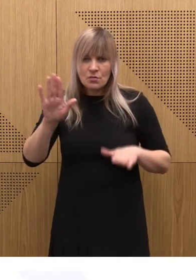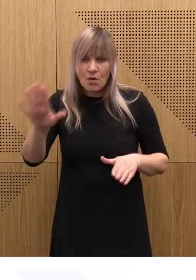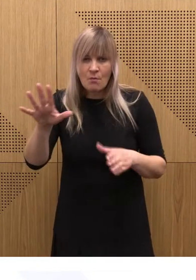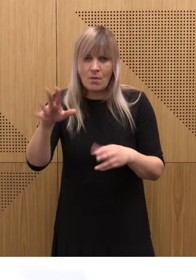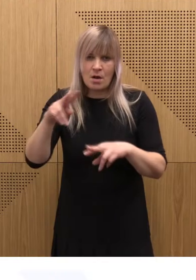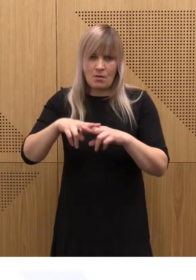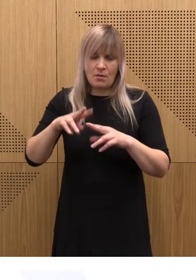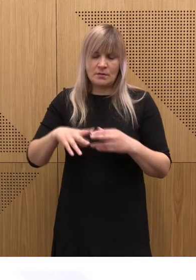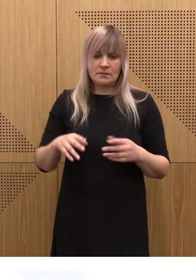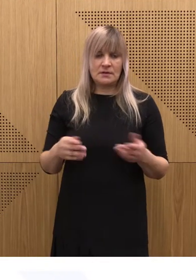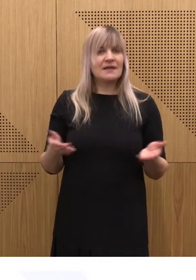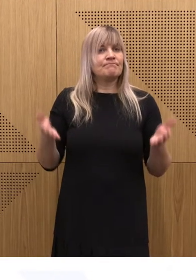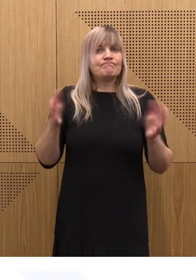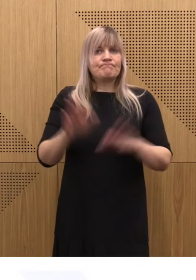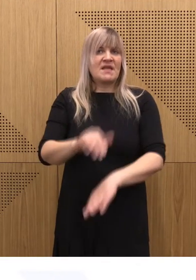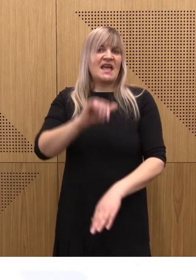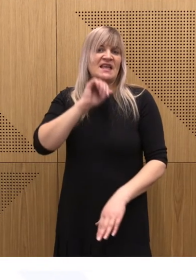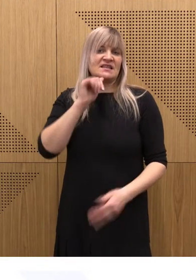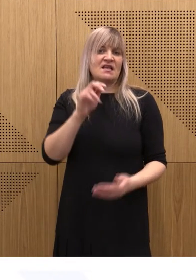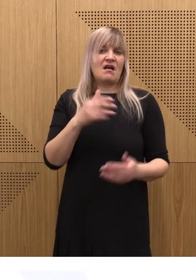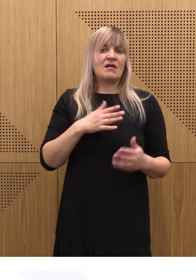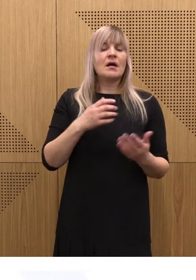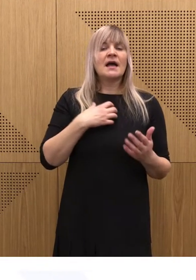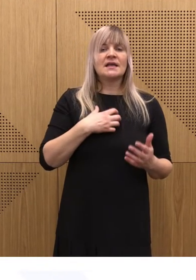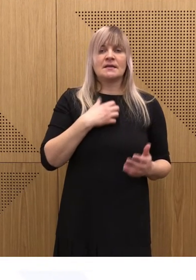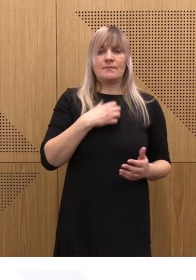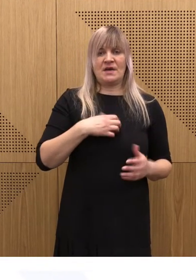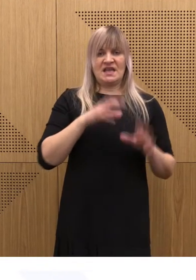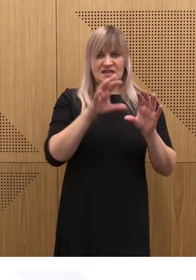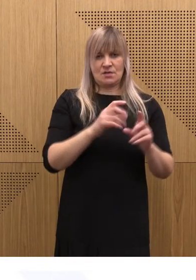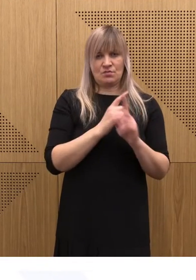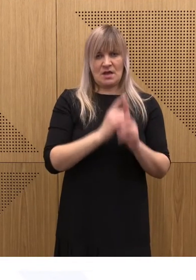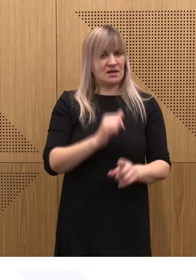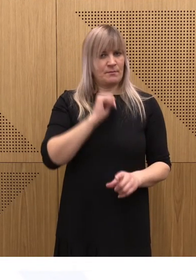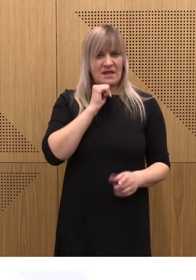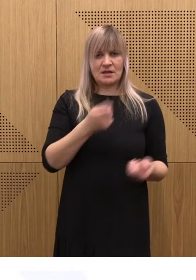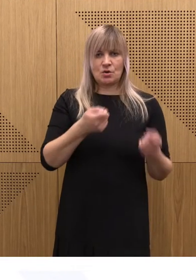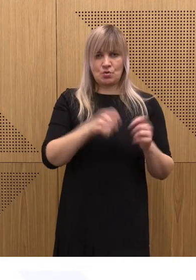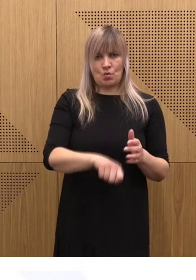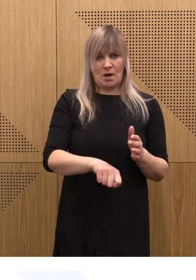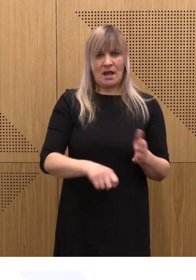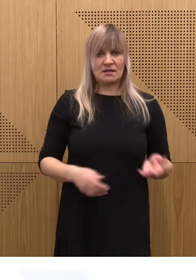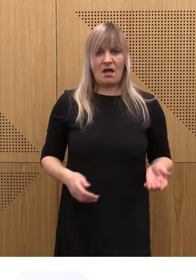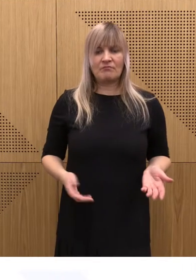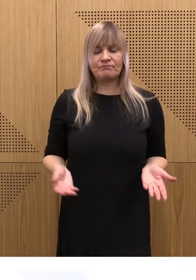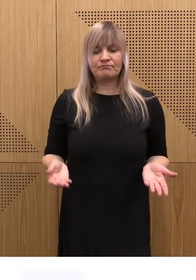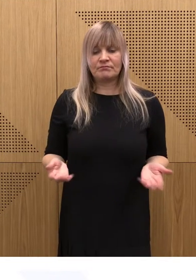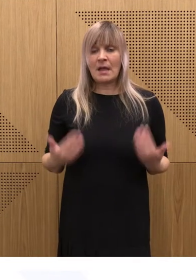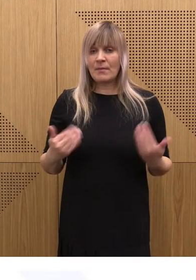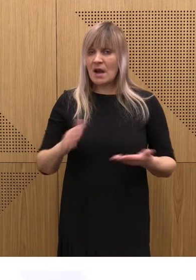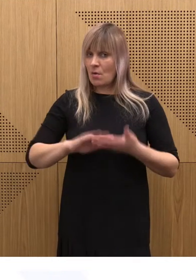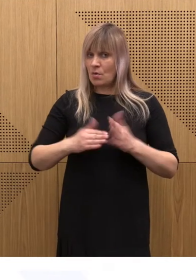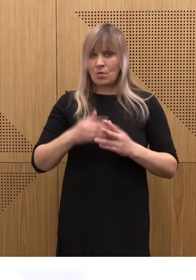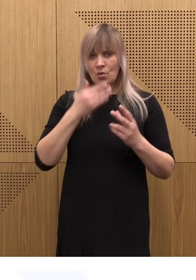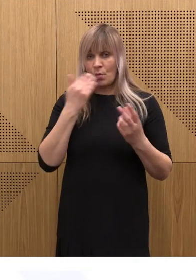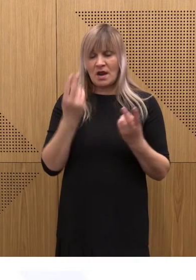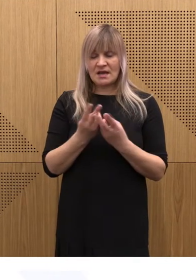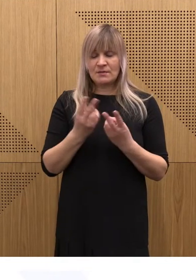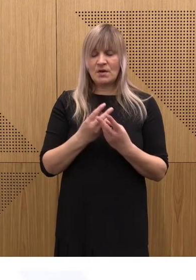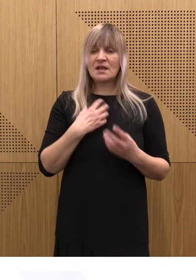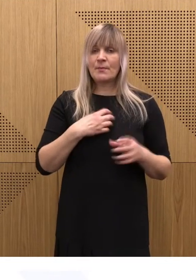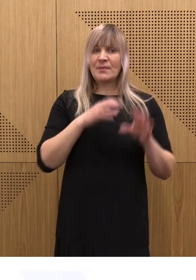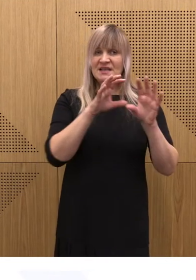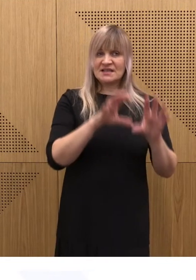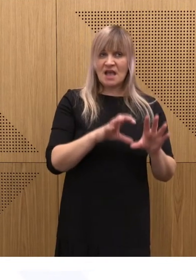ei saakski sulgeda selle paragraafi alusel. See on inimese põhiõigus. Ja olukord hetkel ei ole veel selline, et see kaaluks üles